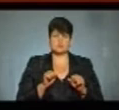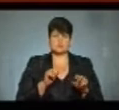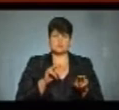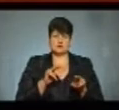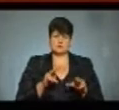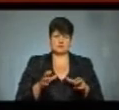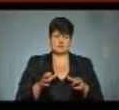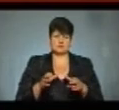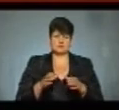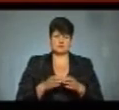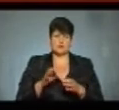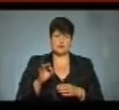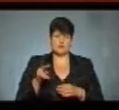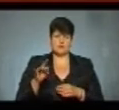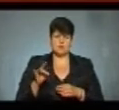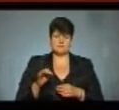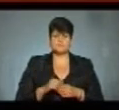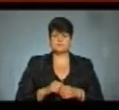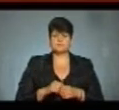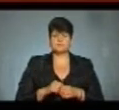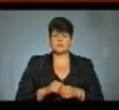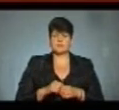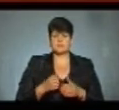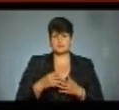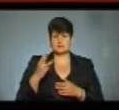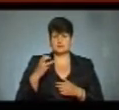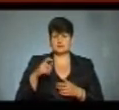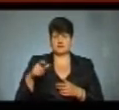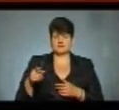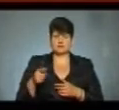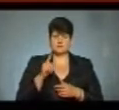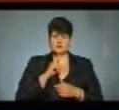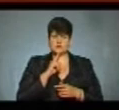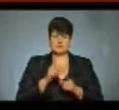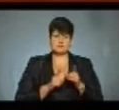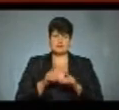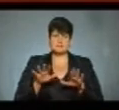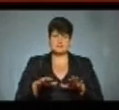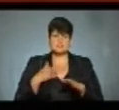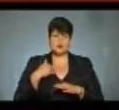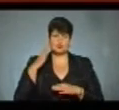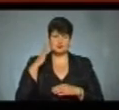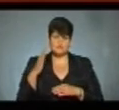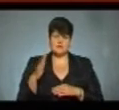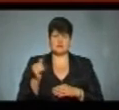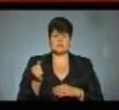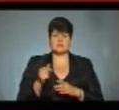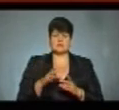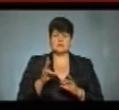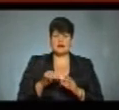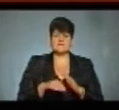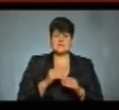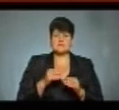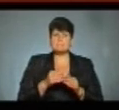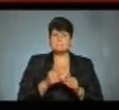Галушка. І майже 300 осіб в Тернополі тимчасово змінили місце голосування на парламентських виборах без зміни